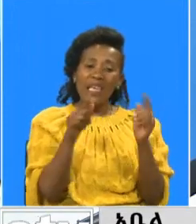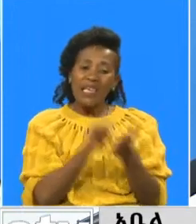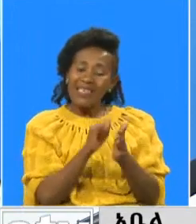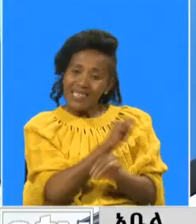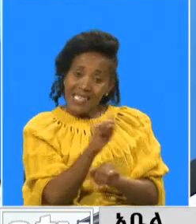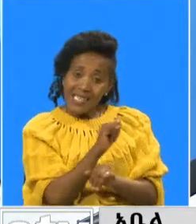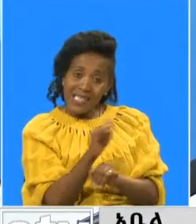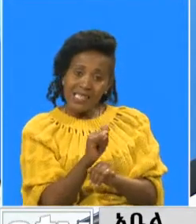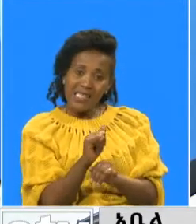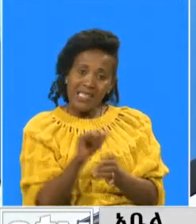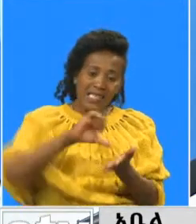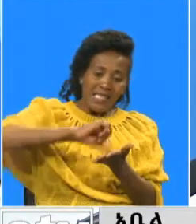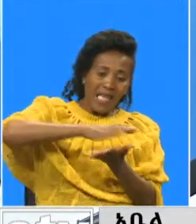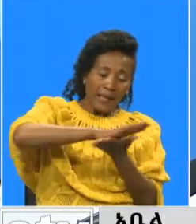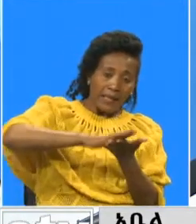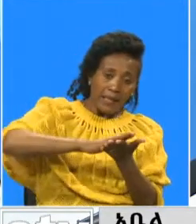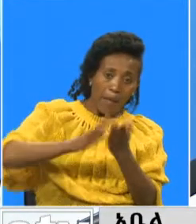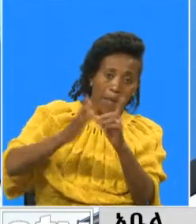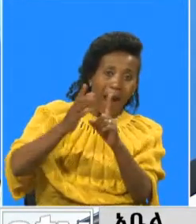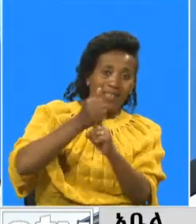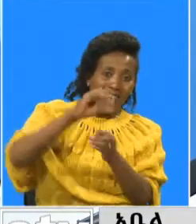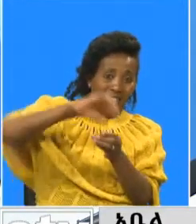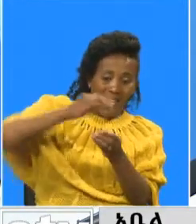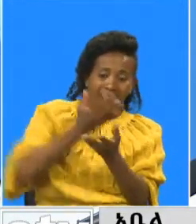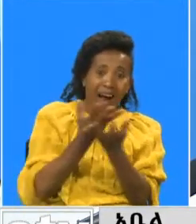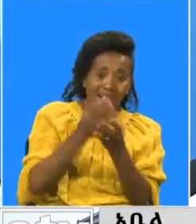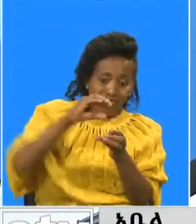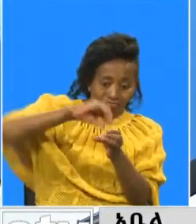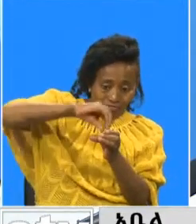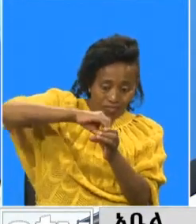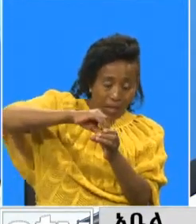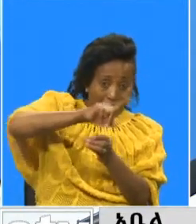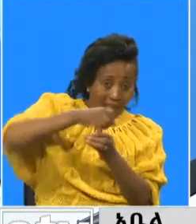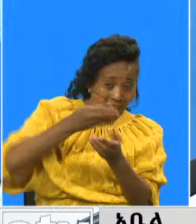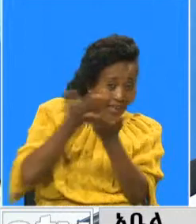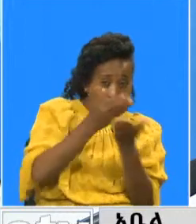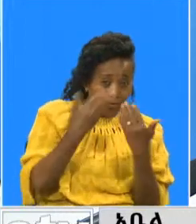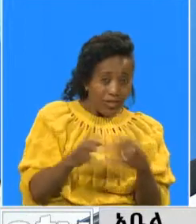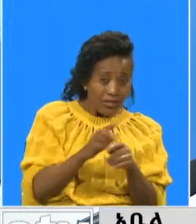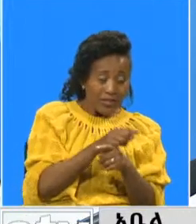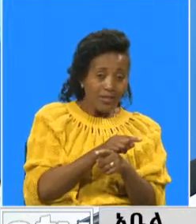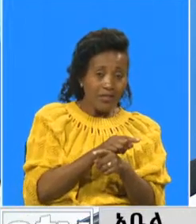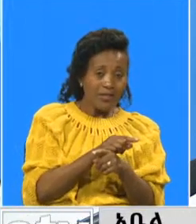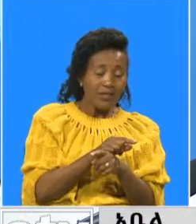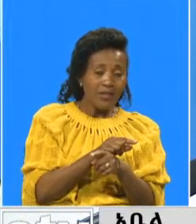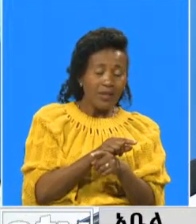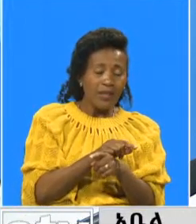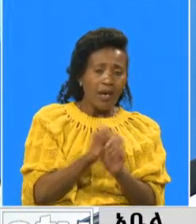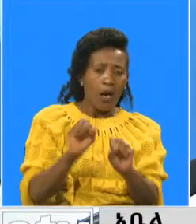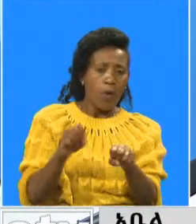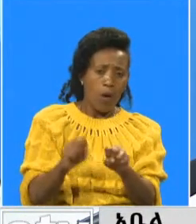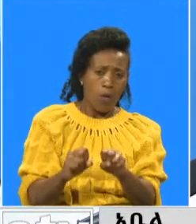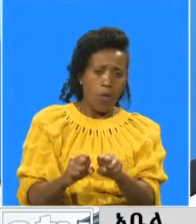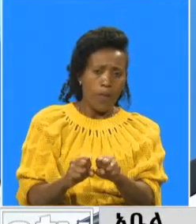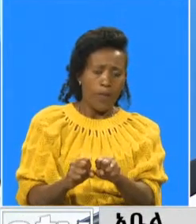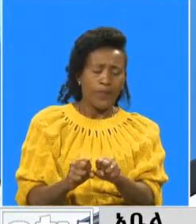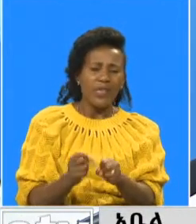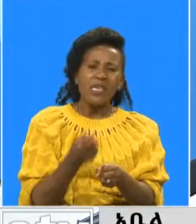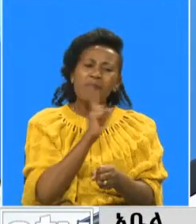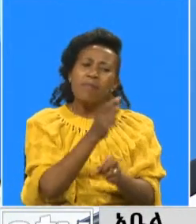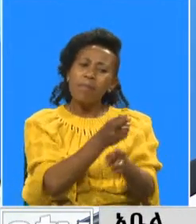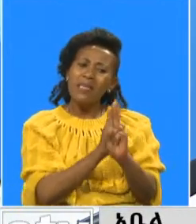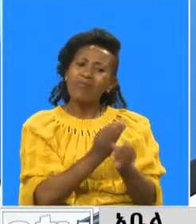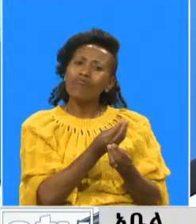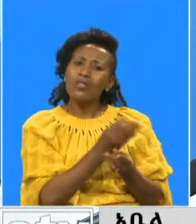እንደዚህ የሳኒታይዘር ማያዣውን በተመለከተ ጥያቄ አቀርበዋል። ያ አው አው ምን